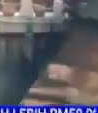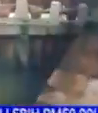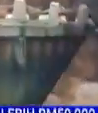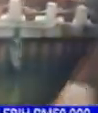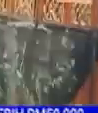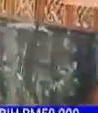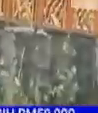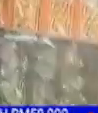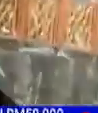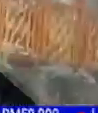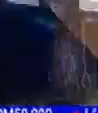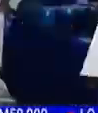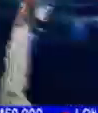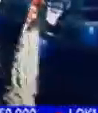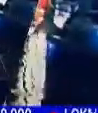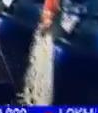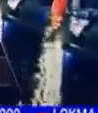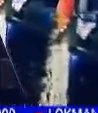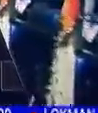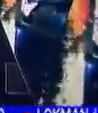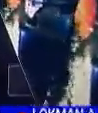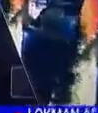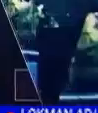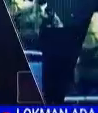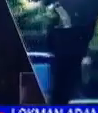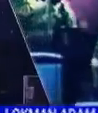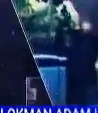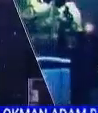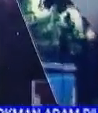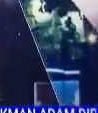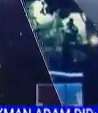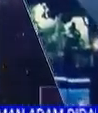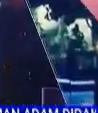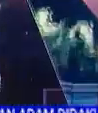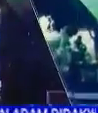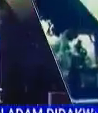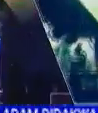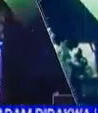Hai menyentuh hidungnya